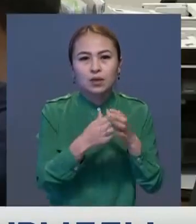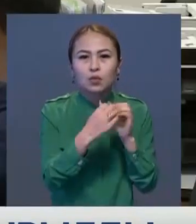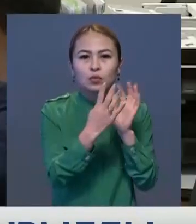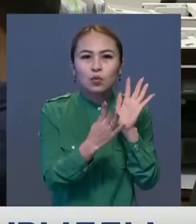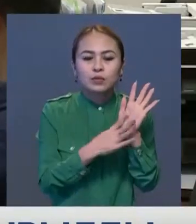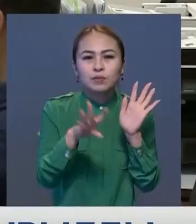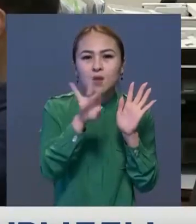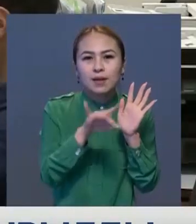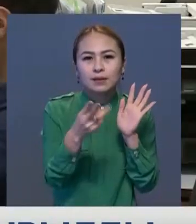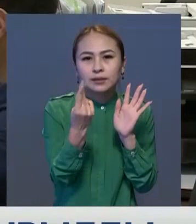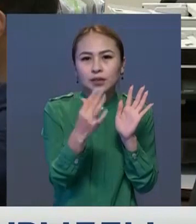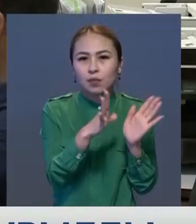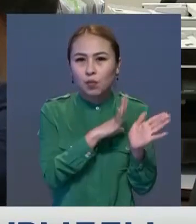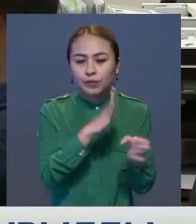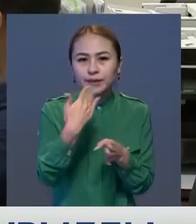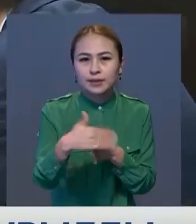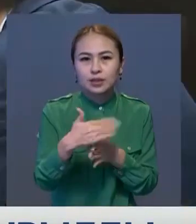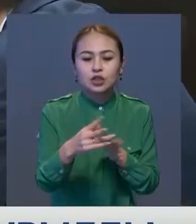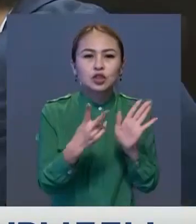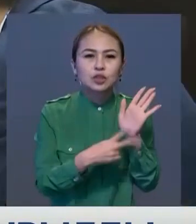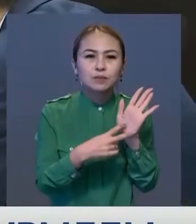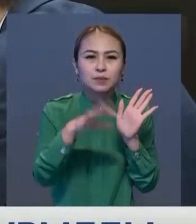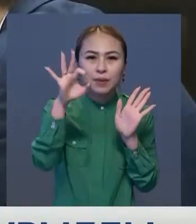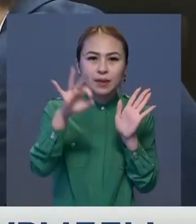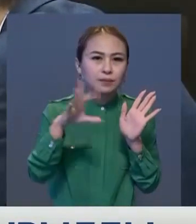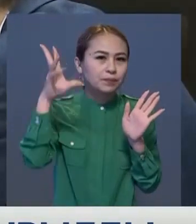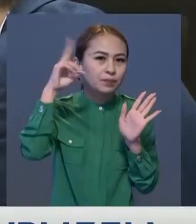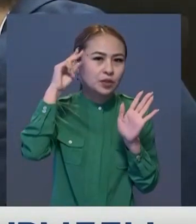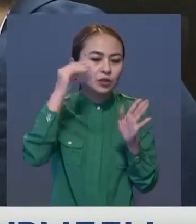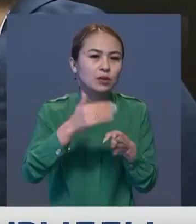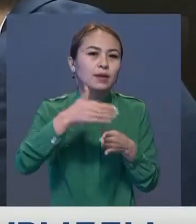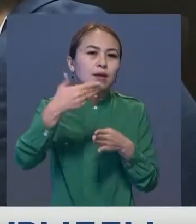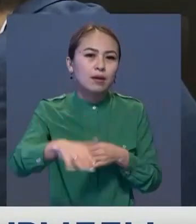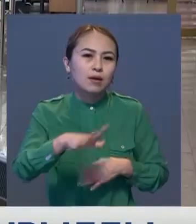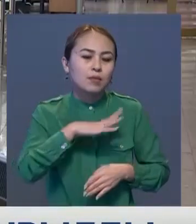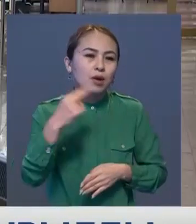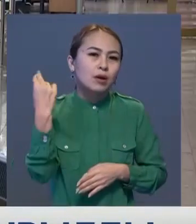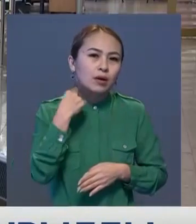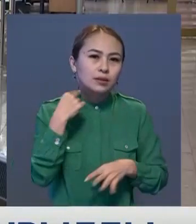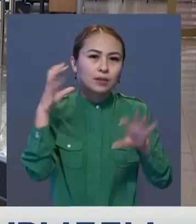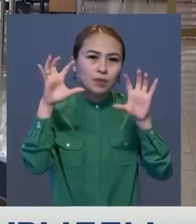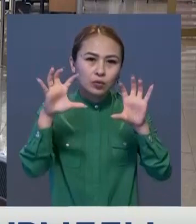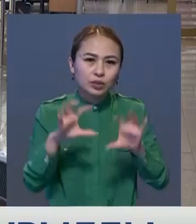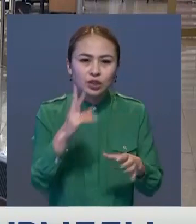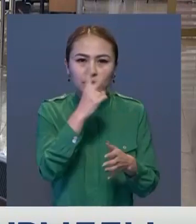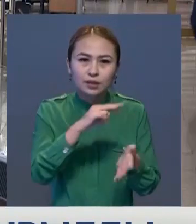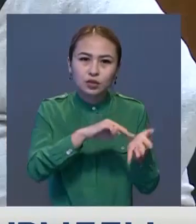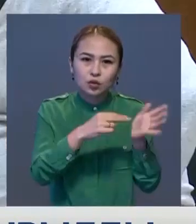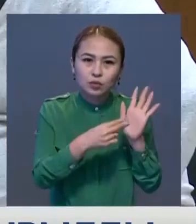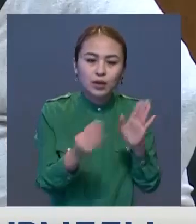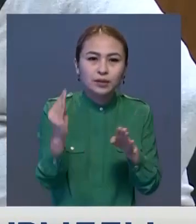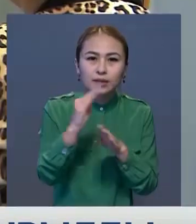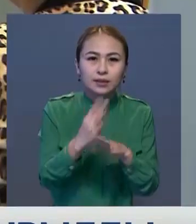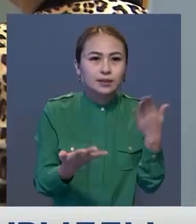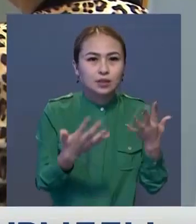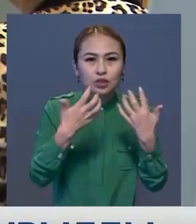тапшылығы 19 миллиард теңге болды. Ал несенің 70% мерзімі кешіктірілген қарыздар. Заңнамада көзделген жағдайларды